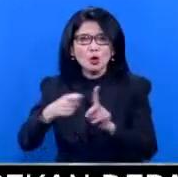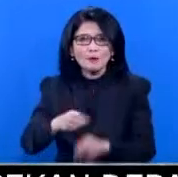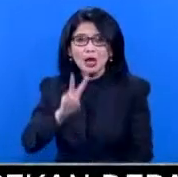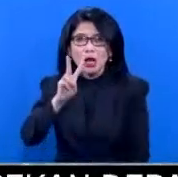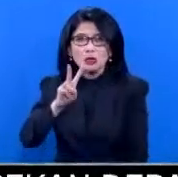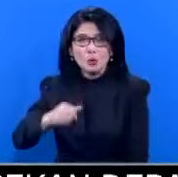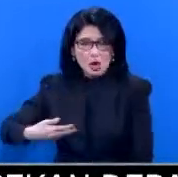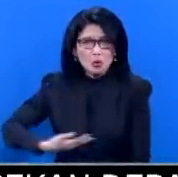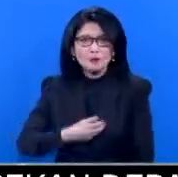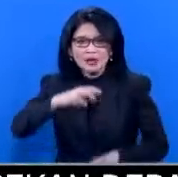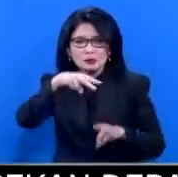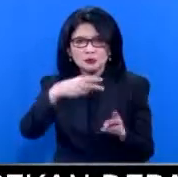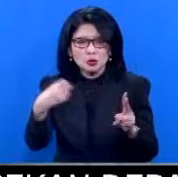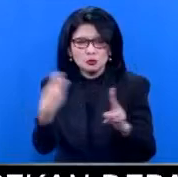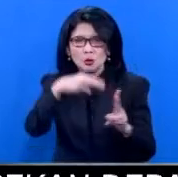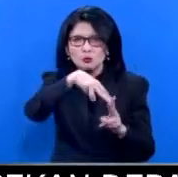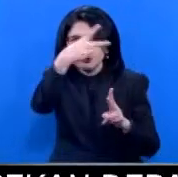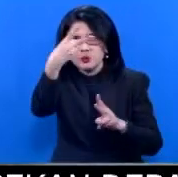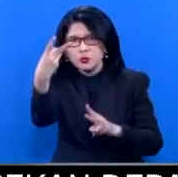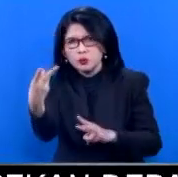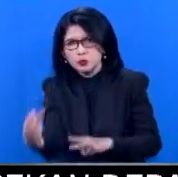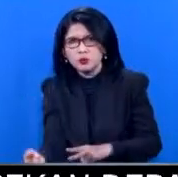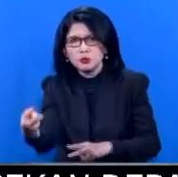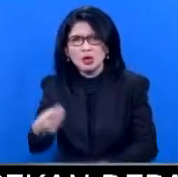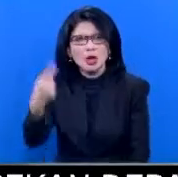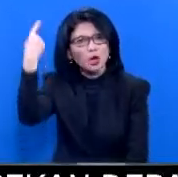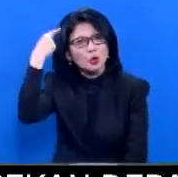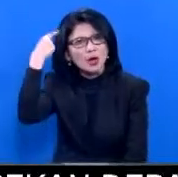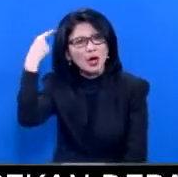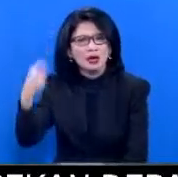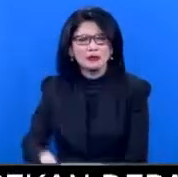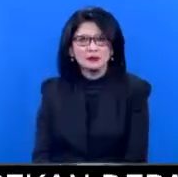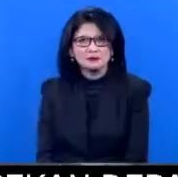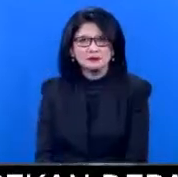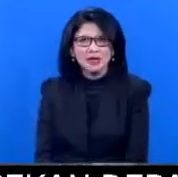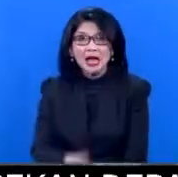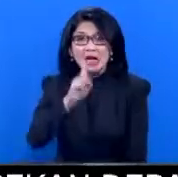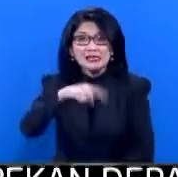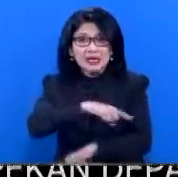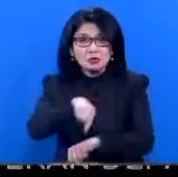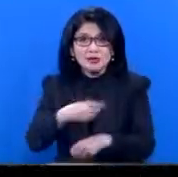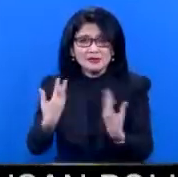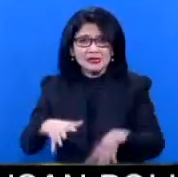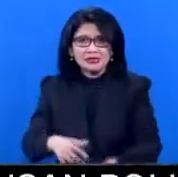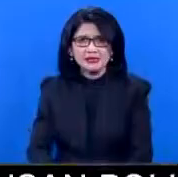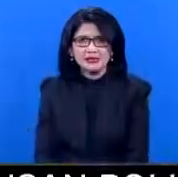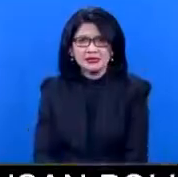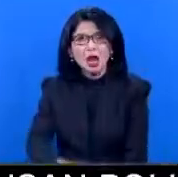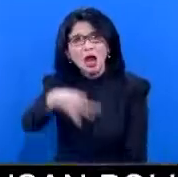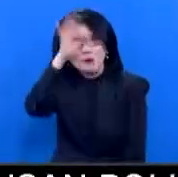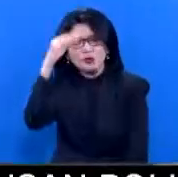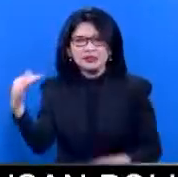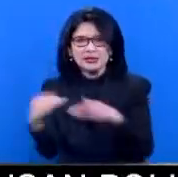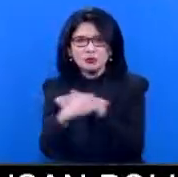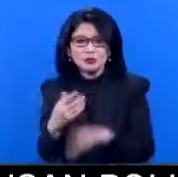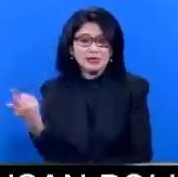korban terpental dan tewas di tempat kejadian dengan luka di bagian kepala. Setelah hampir satu jam berselang, unit Laka Lantas Jakarta Timur tiba